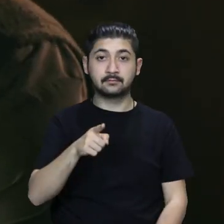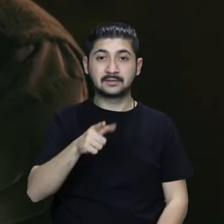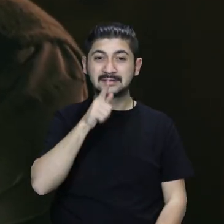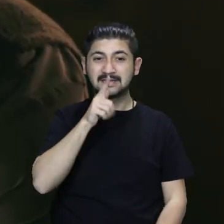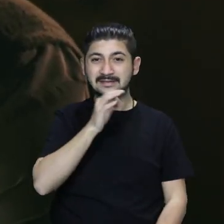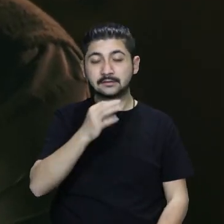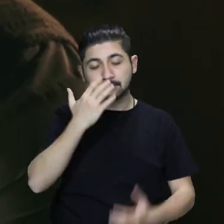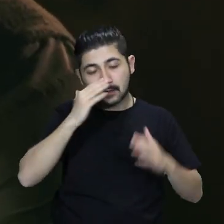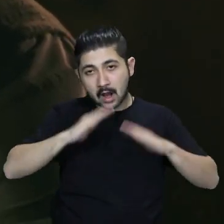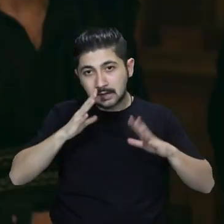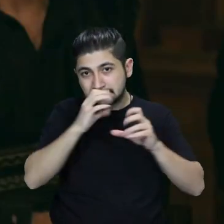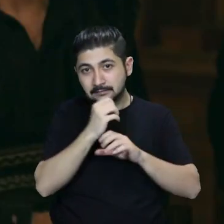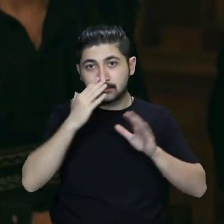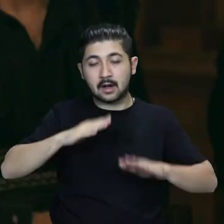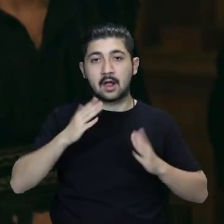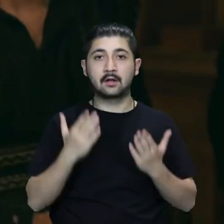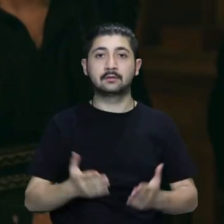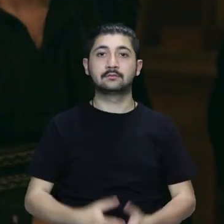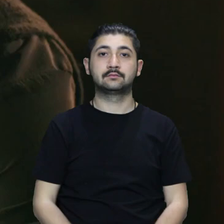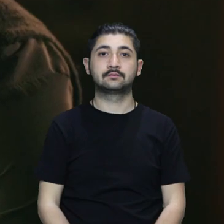Sessizce gizlenip bekleyeceksiniz.